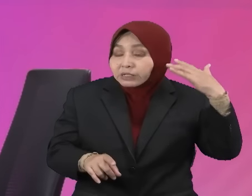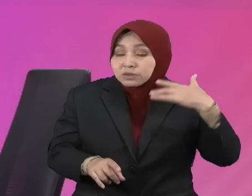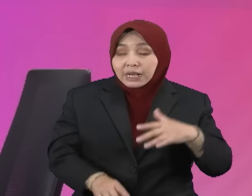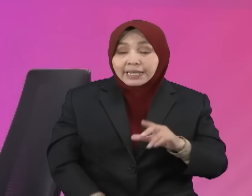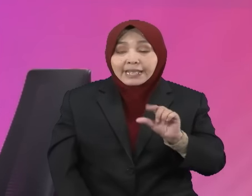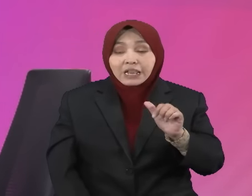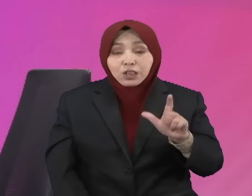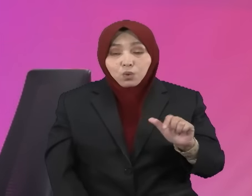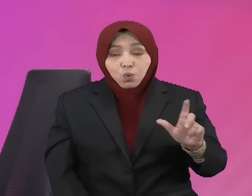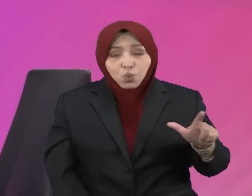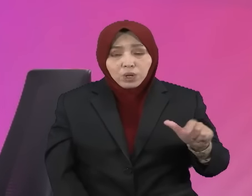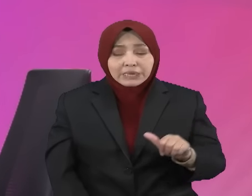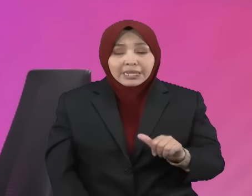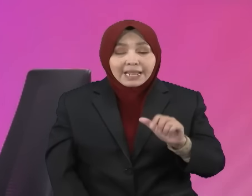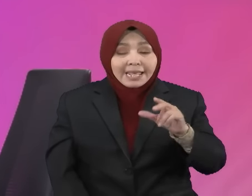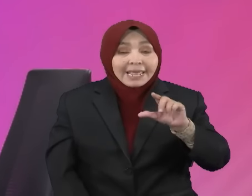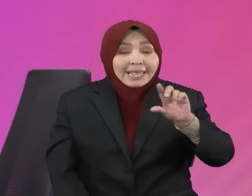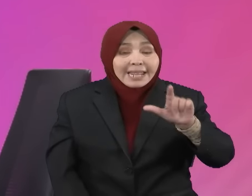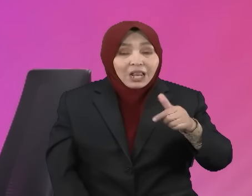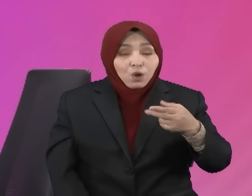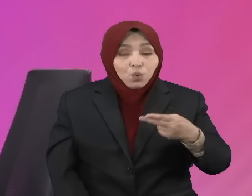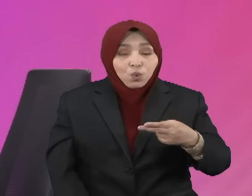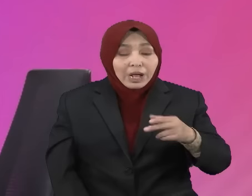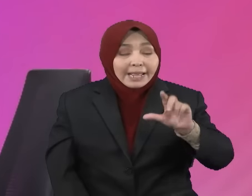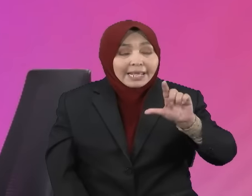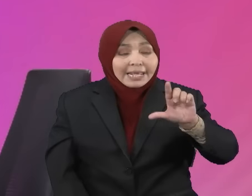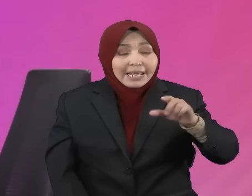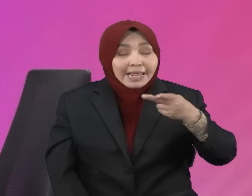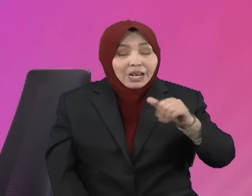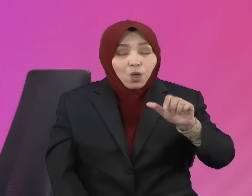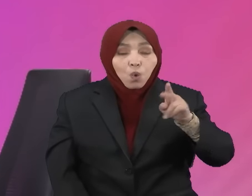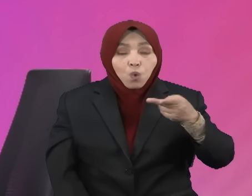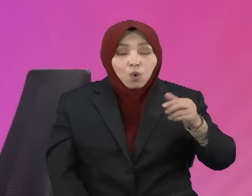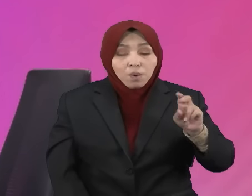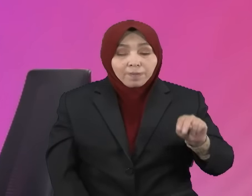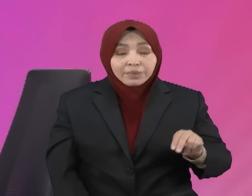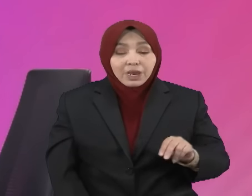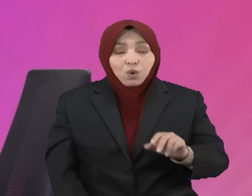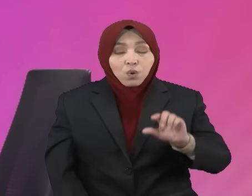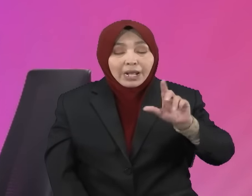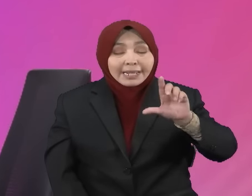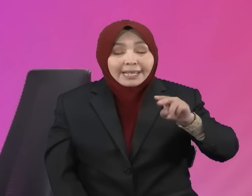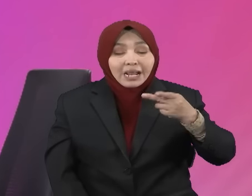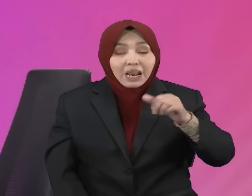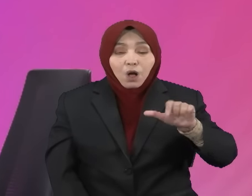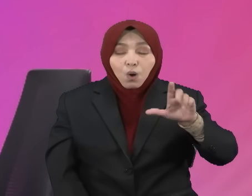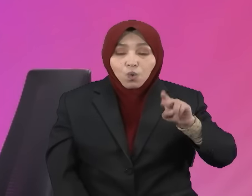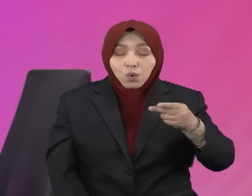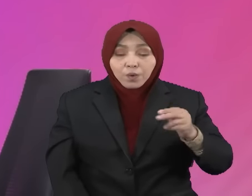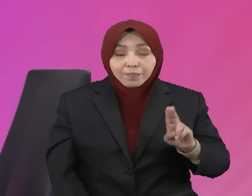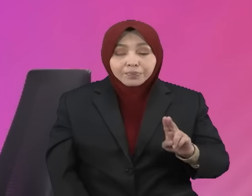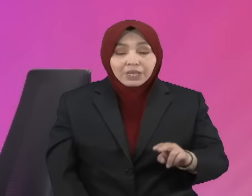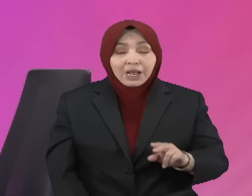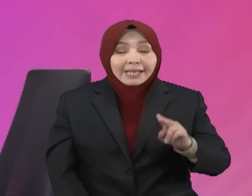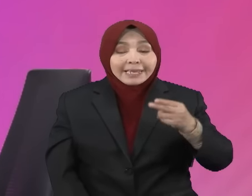hu. Tak nak hil hu. Hil hu. Sebut. Hil hu.